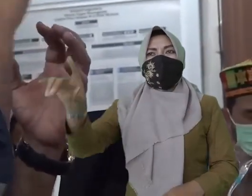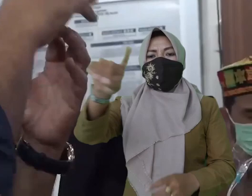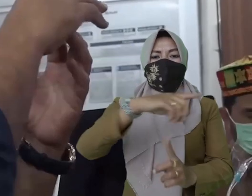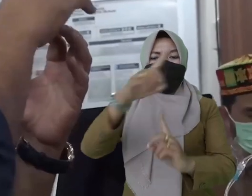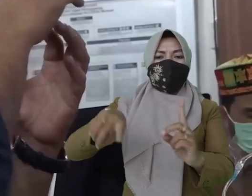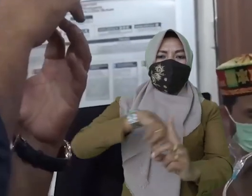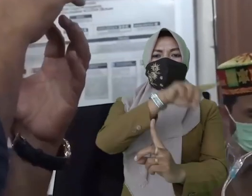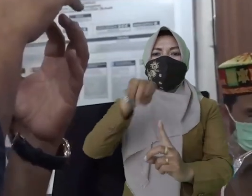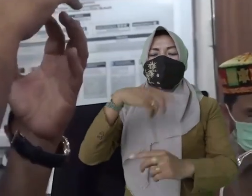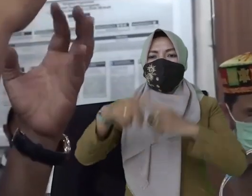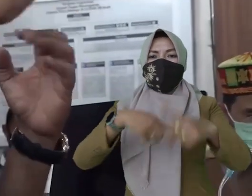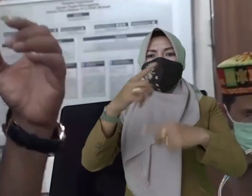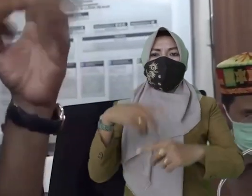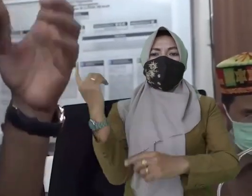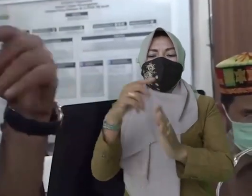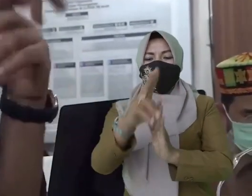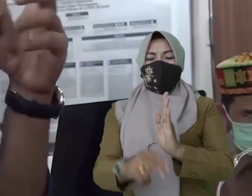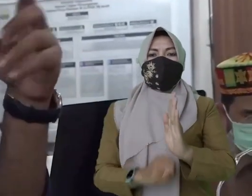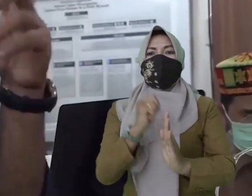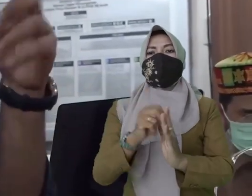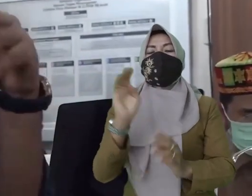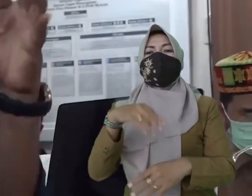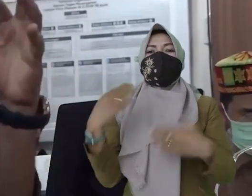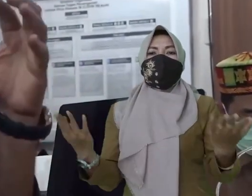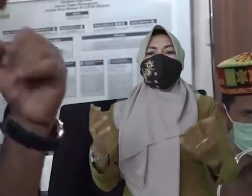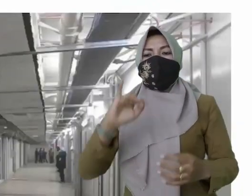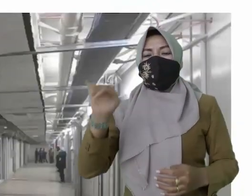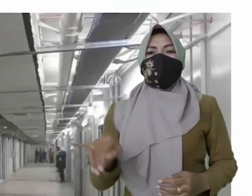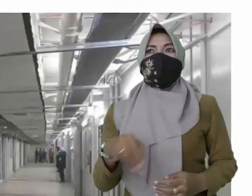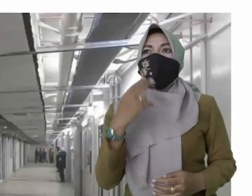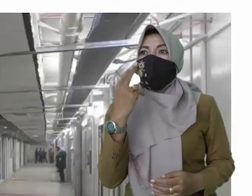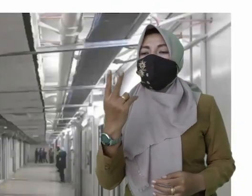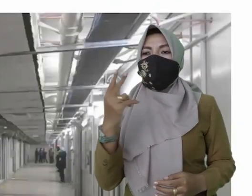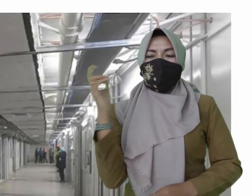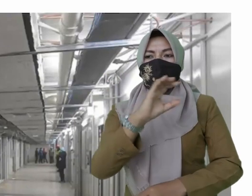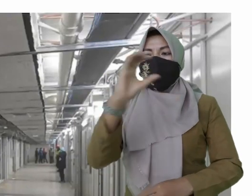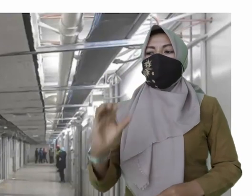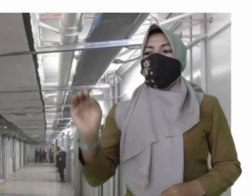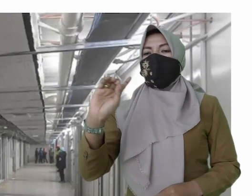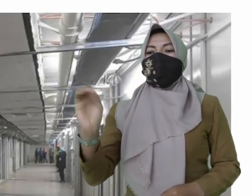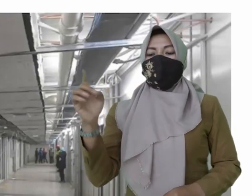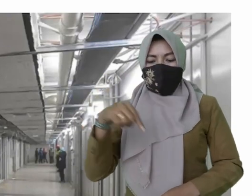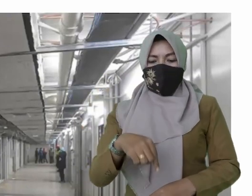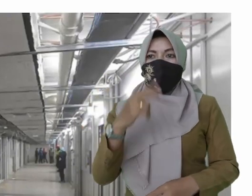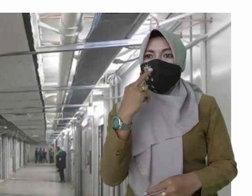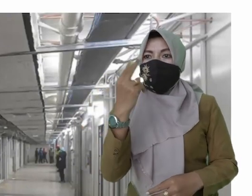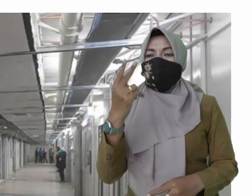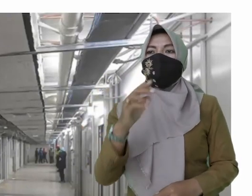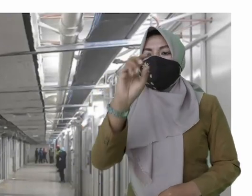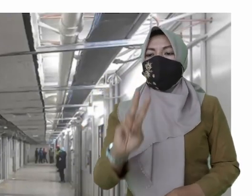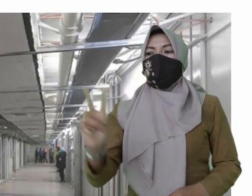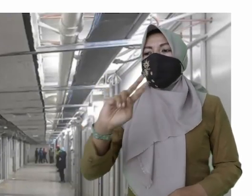Kesehatan, Badan Kesehatan Dunia juga berubah-ubah, setiap minggu, setiap bulan berubah-ubah. Tapi yang jelas, COVID-19 ini